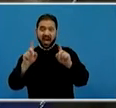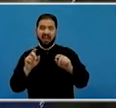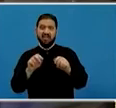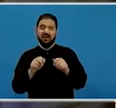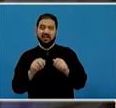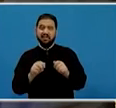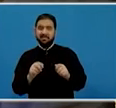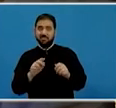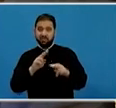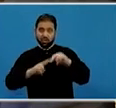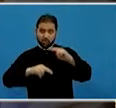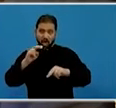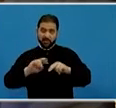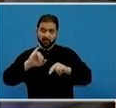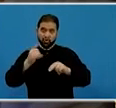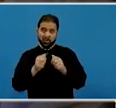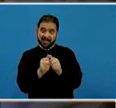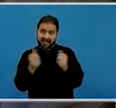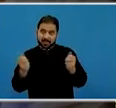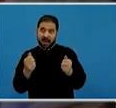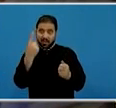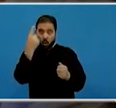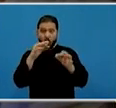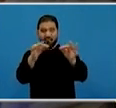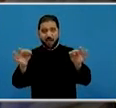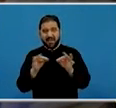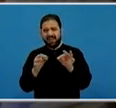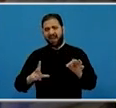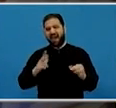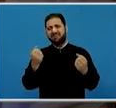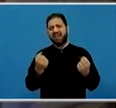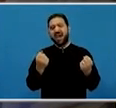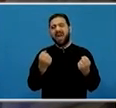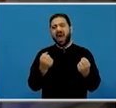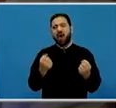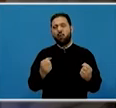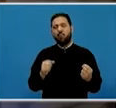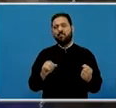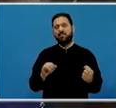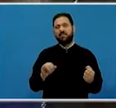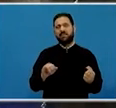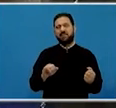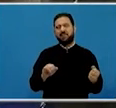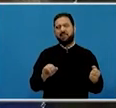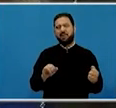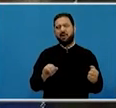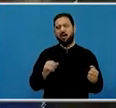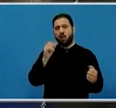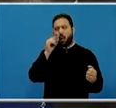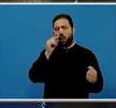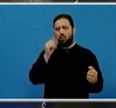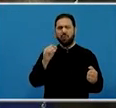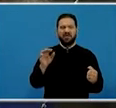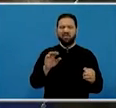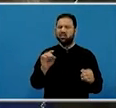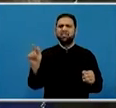societății. Au existat și prietenii, dar prietenia aceasta poate să ajute, se poate și fără ea, oricum omul în general